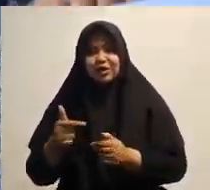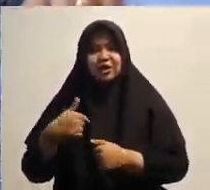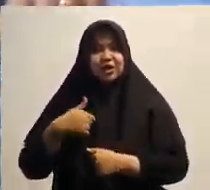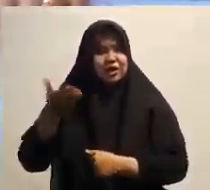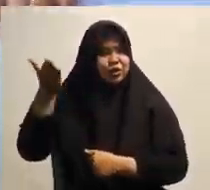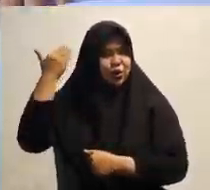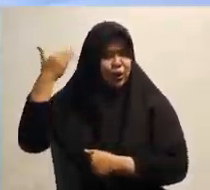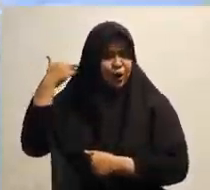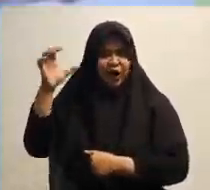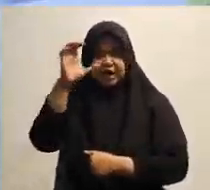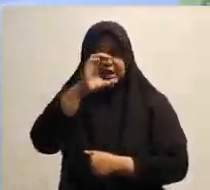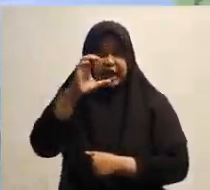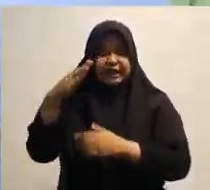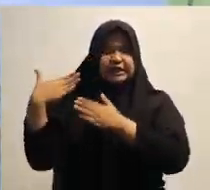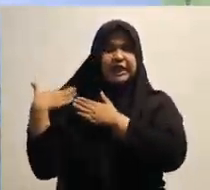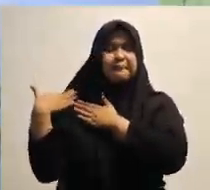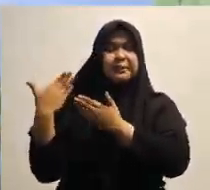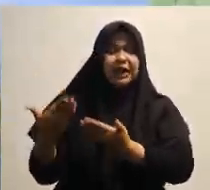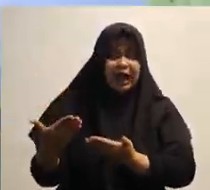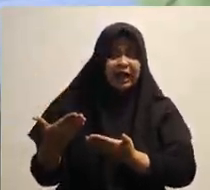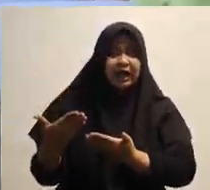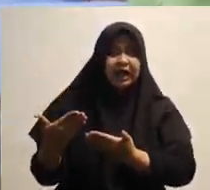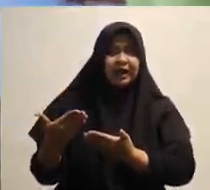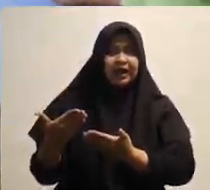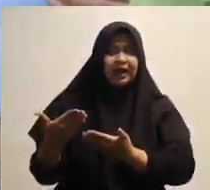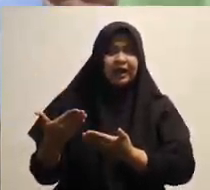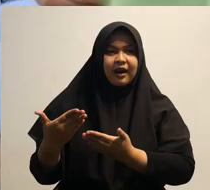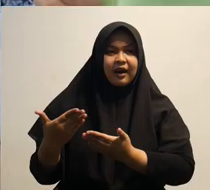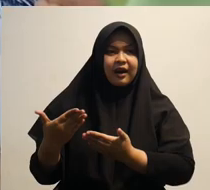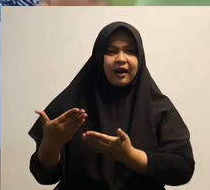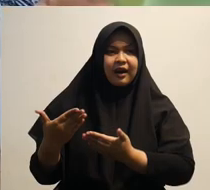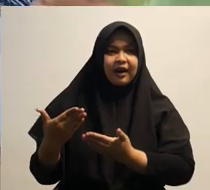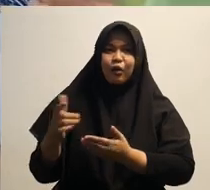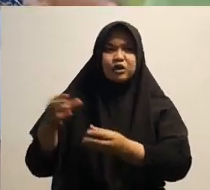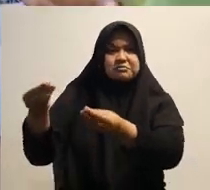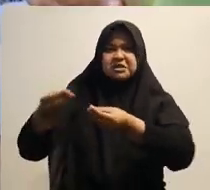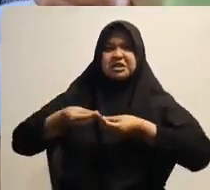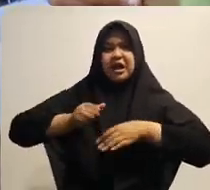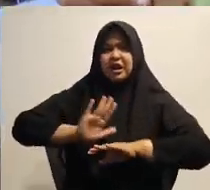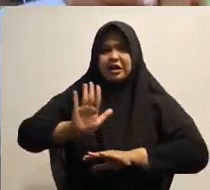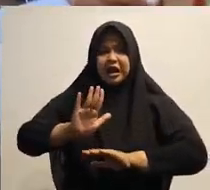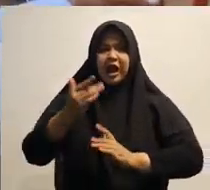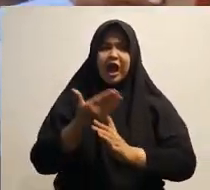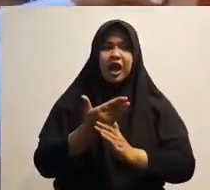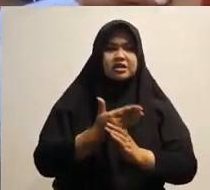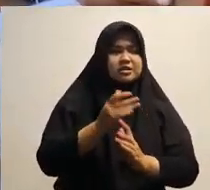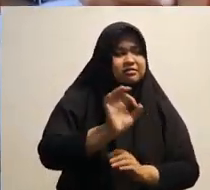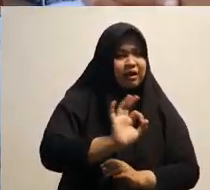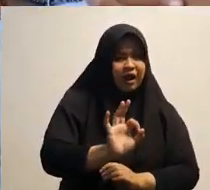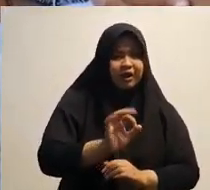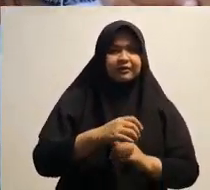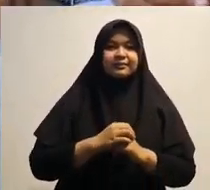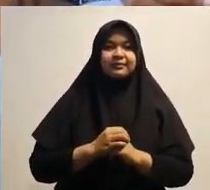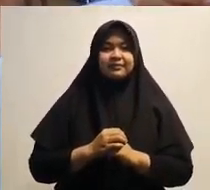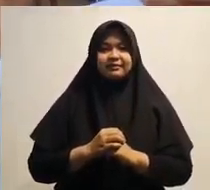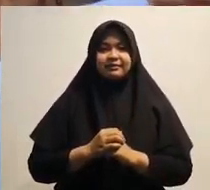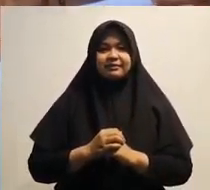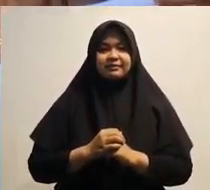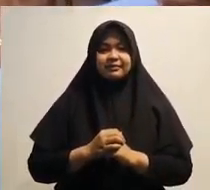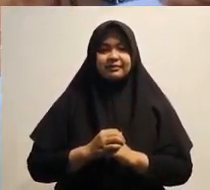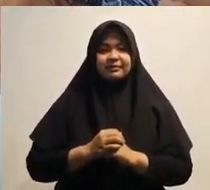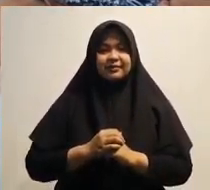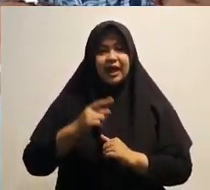Terus ini aja dulu cari jaminan itu nggak diperbolehkan. Oh, berarti